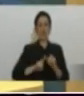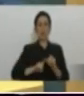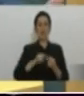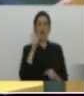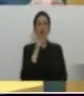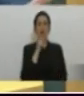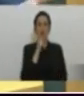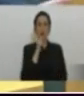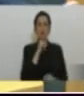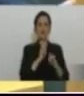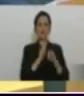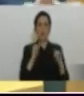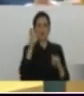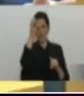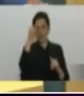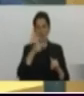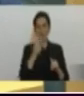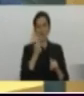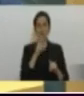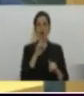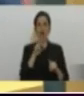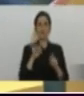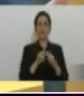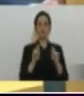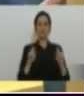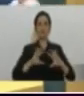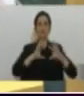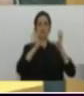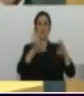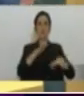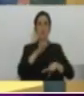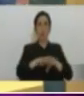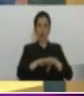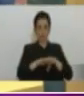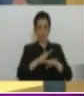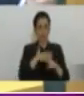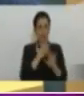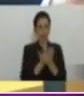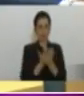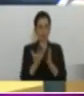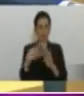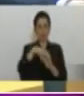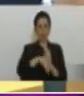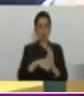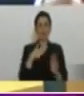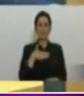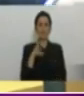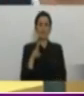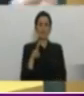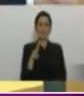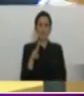მაგრამ ახლა მიდის ახლა ქართული ოსნებიდან და ხელისუფლებიდან იმის ძახილი რომ თურმე გახარია შეკრულია ჩვენთან და გადატრიალებას